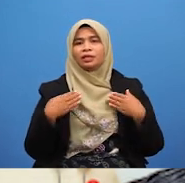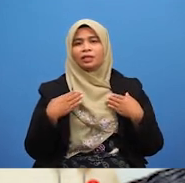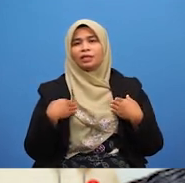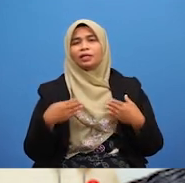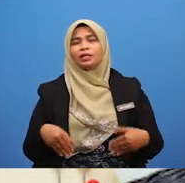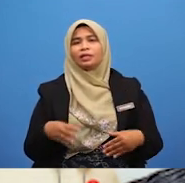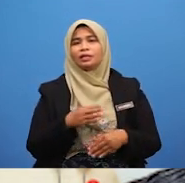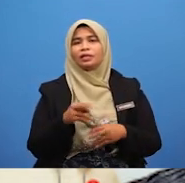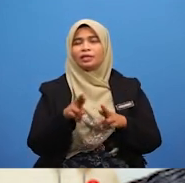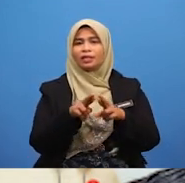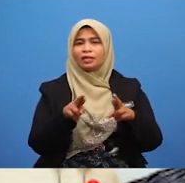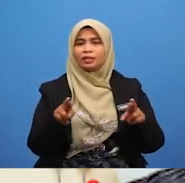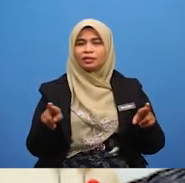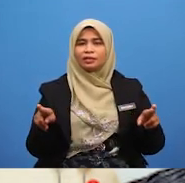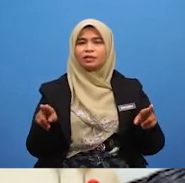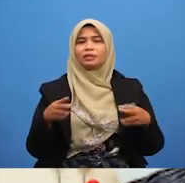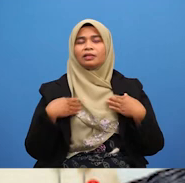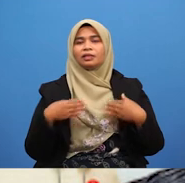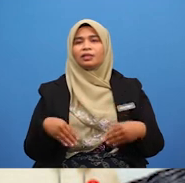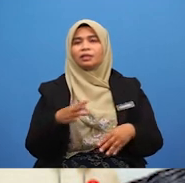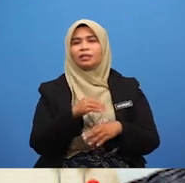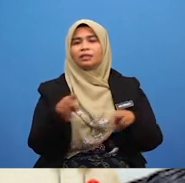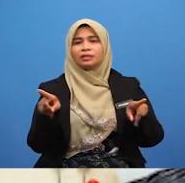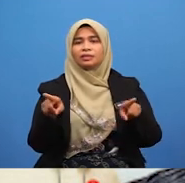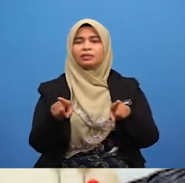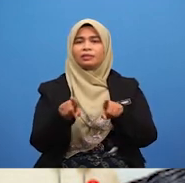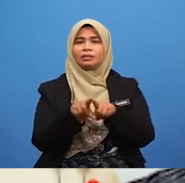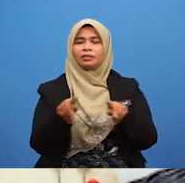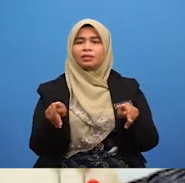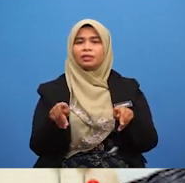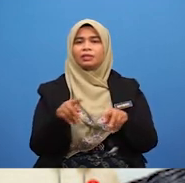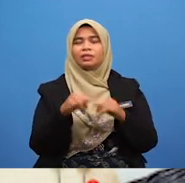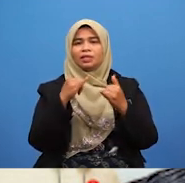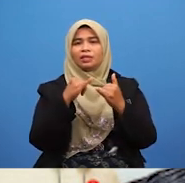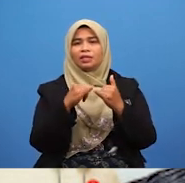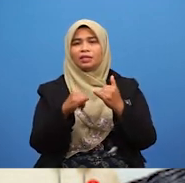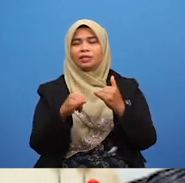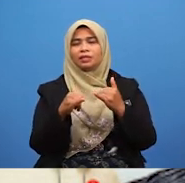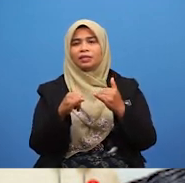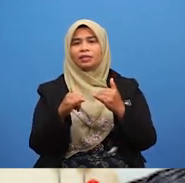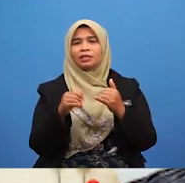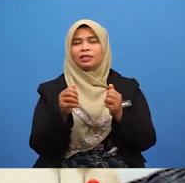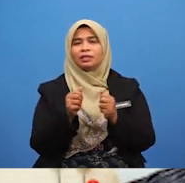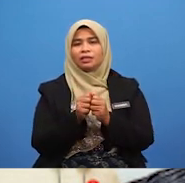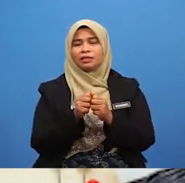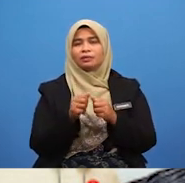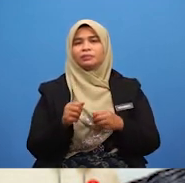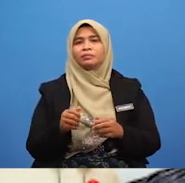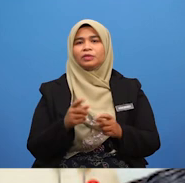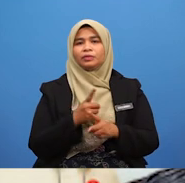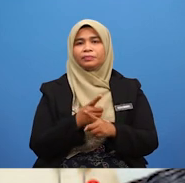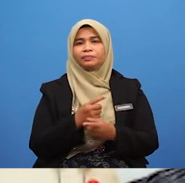potongan yang sempurna serta selesa dipakai. Begitu juga dengan aktiviti